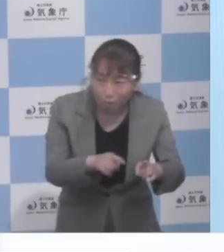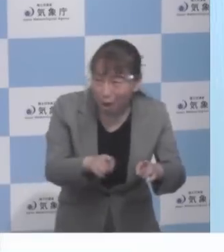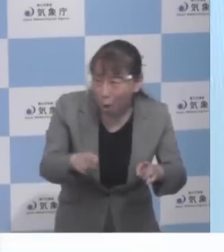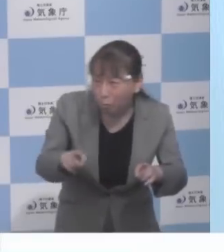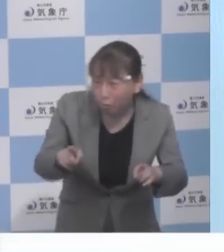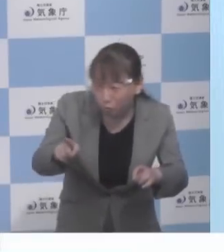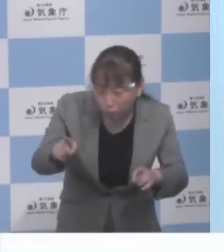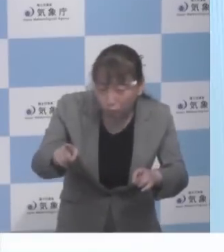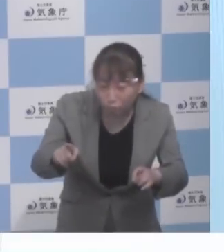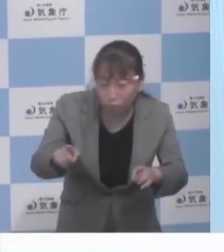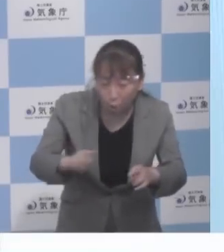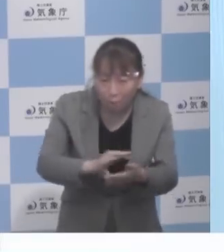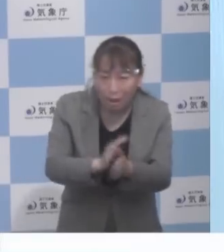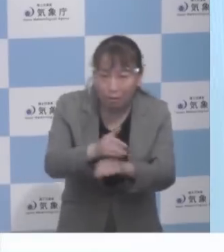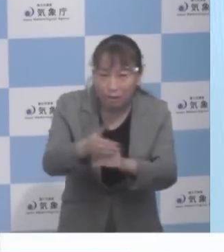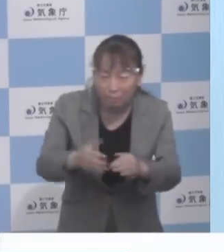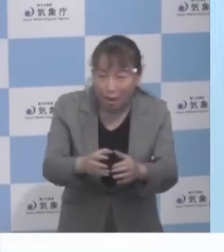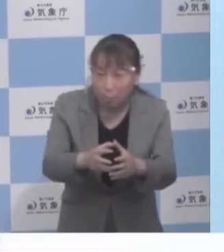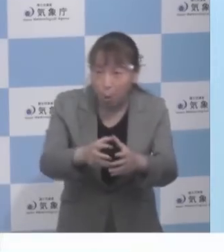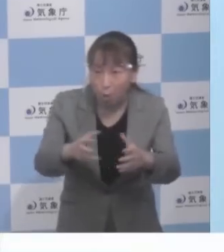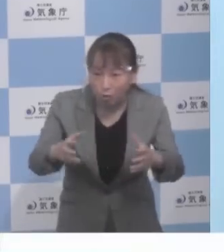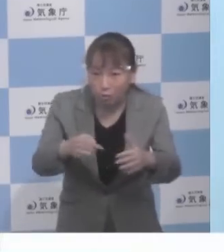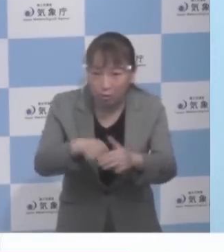ここに7月16日